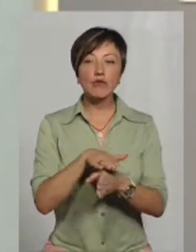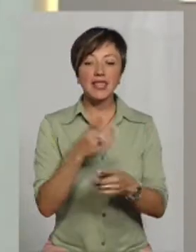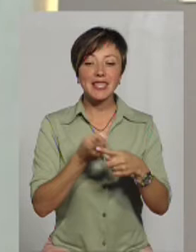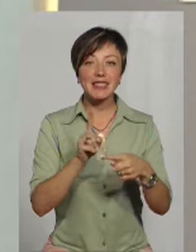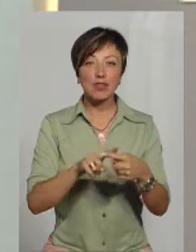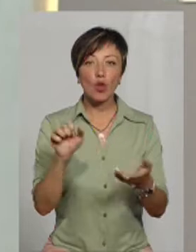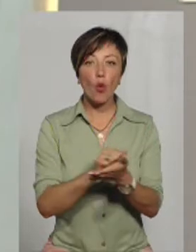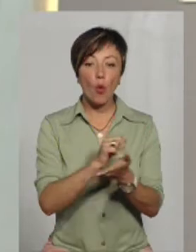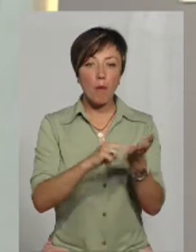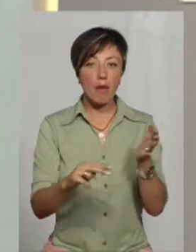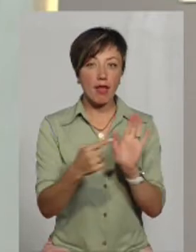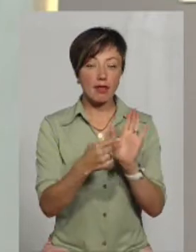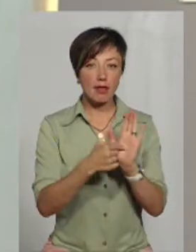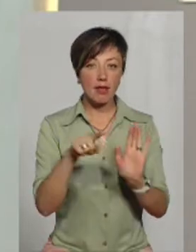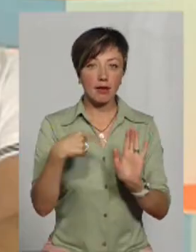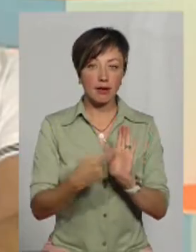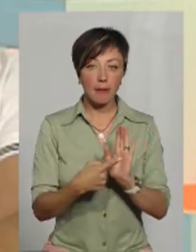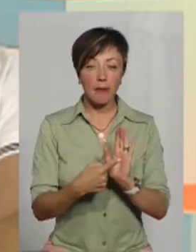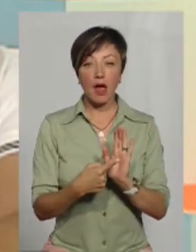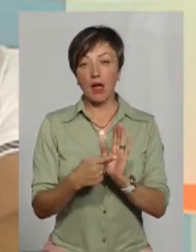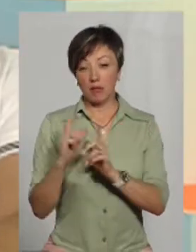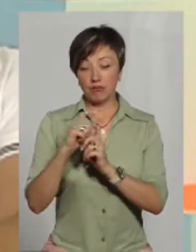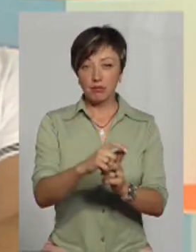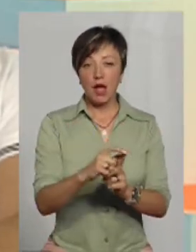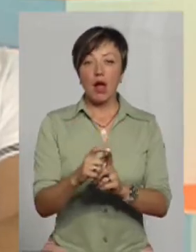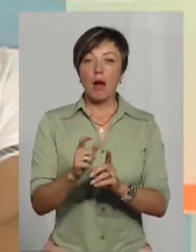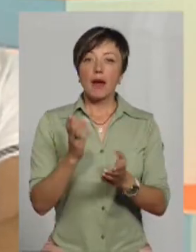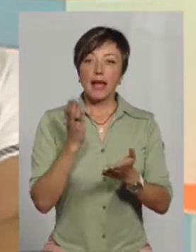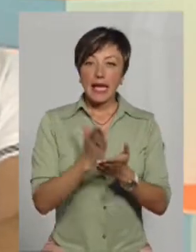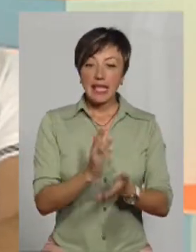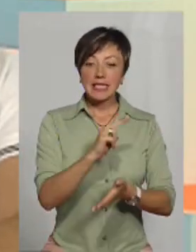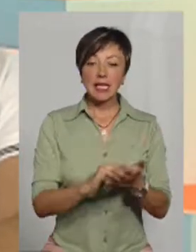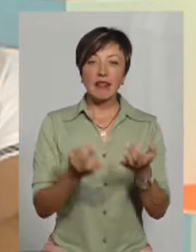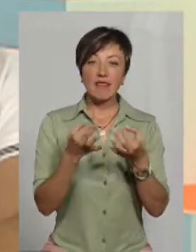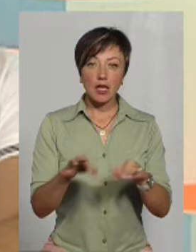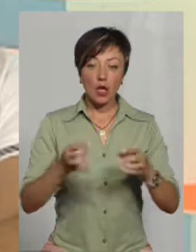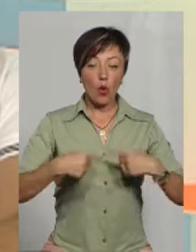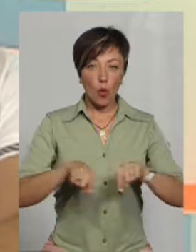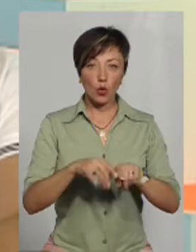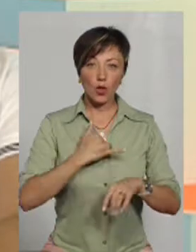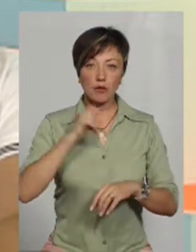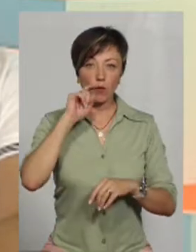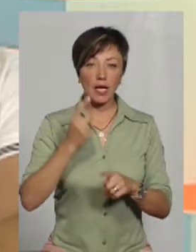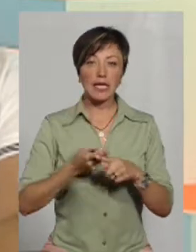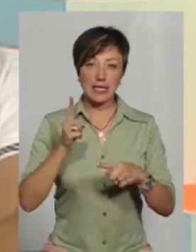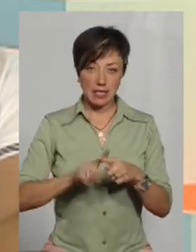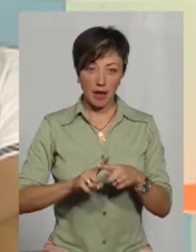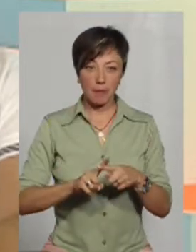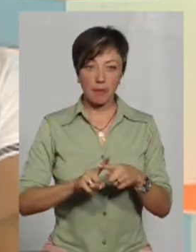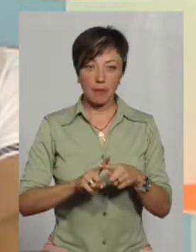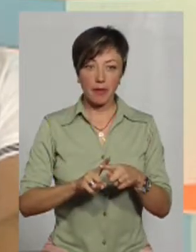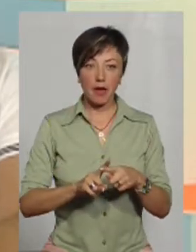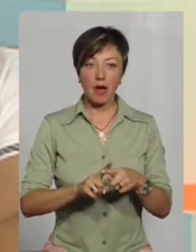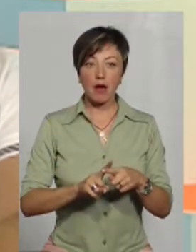сертифікацію? Сертифікацію мають право здійснювати сертифікаційні органи. Ну, у нас в Україні це